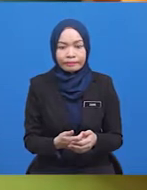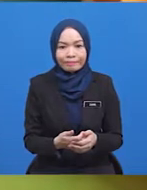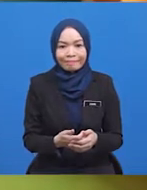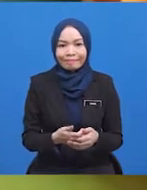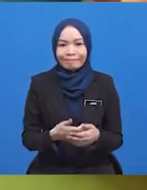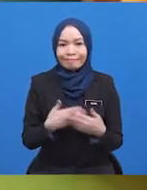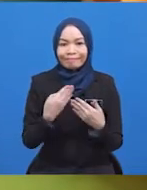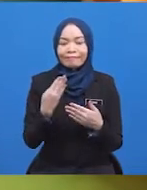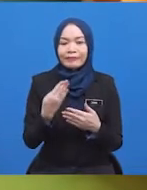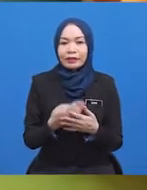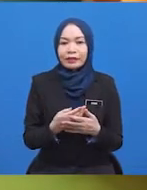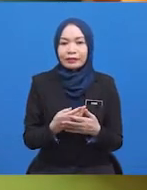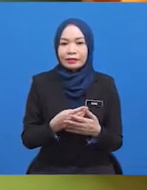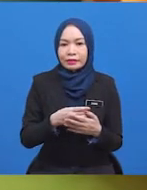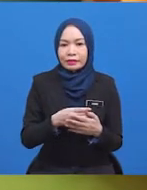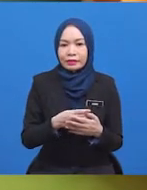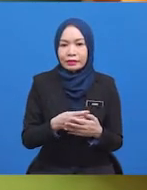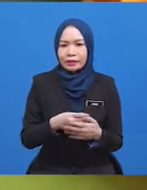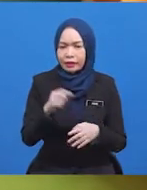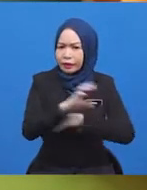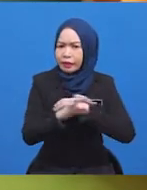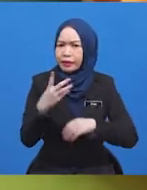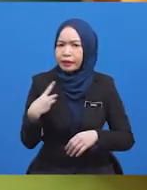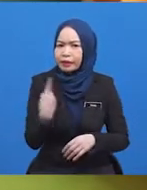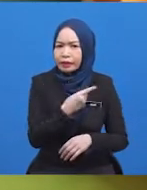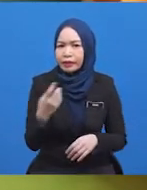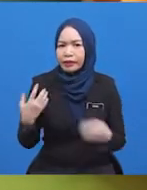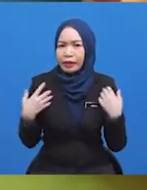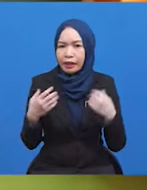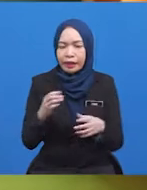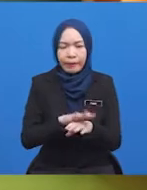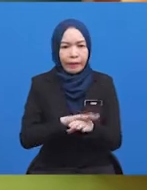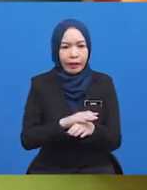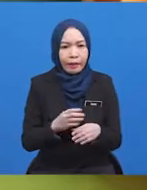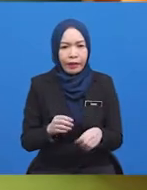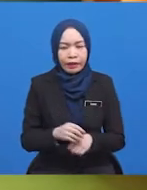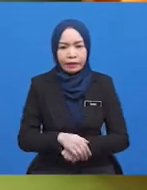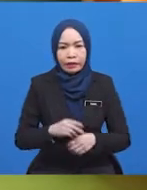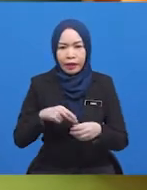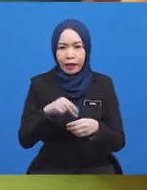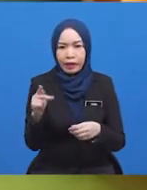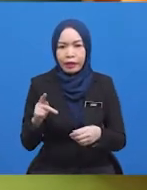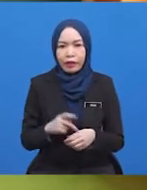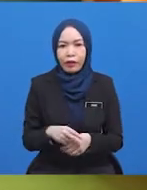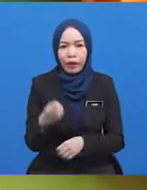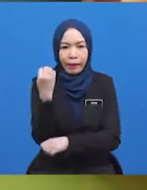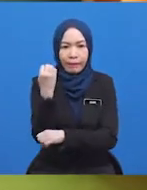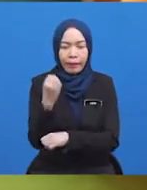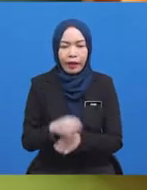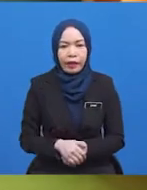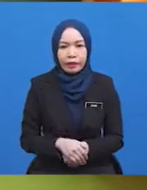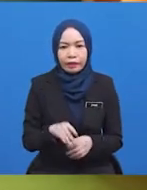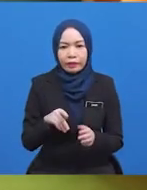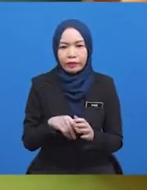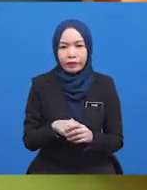kita mempunyai longgokan sumber batu permata. Bagi meneruskan